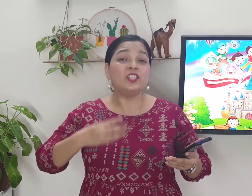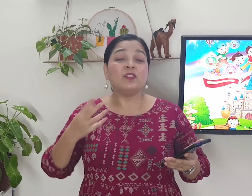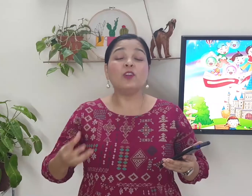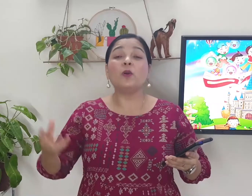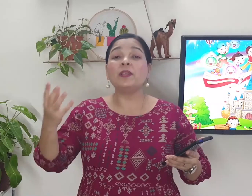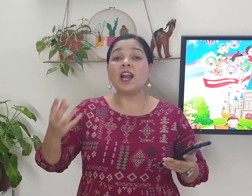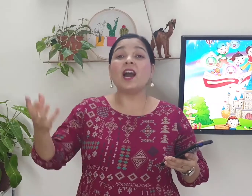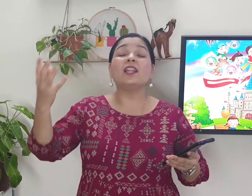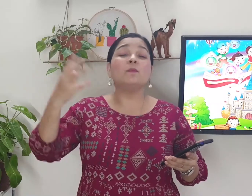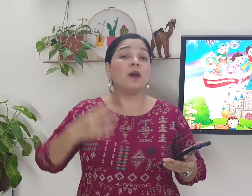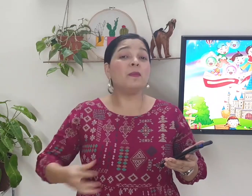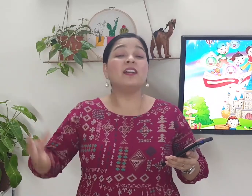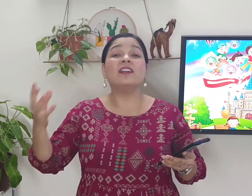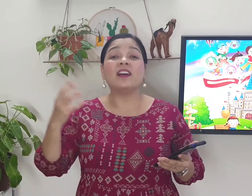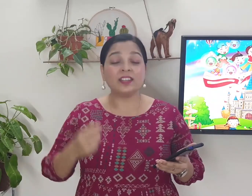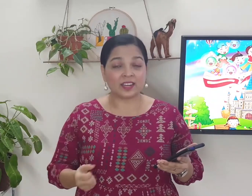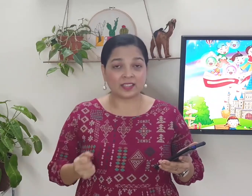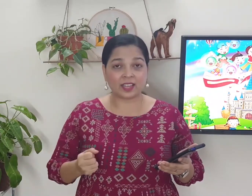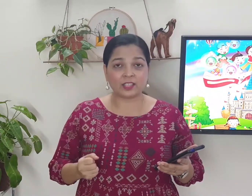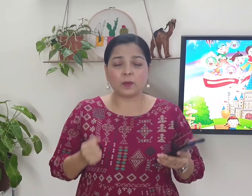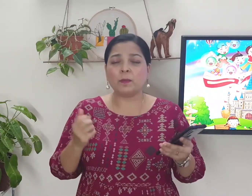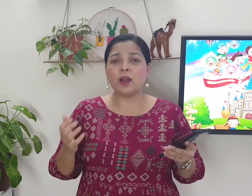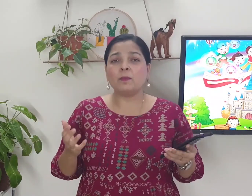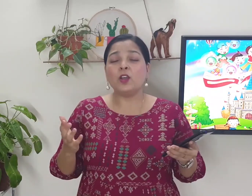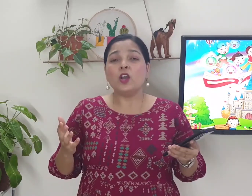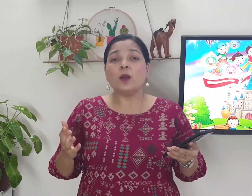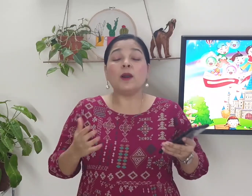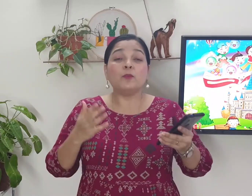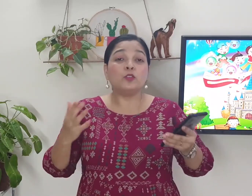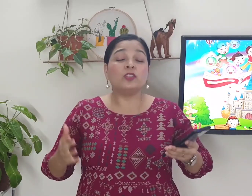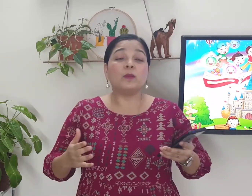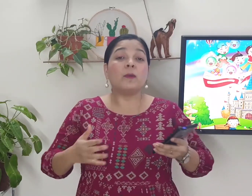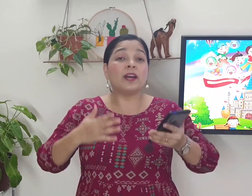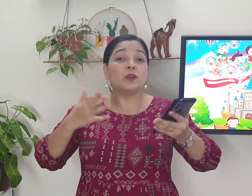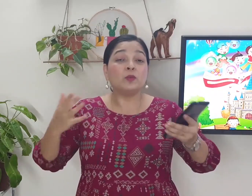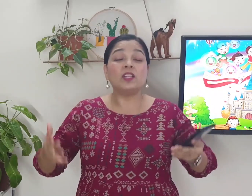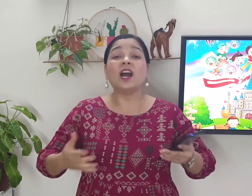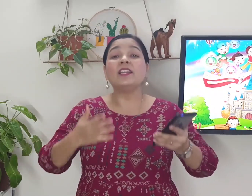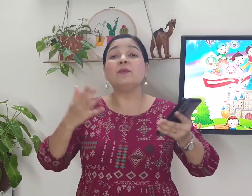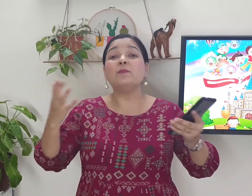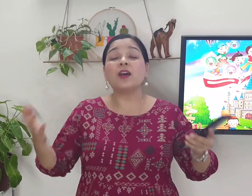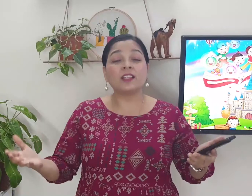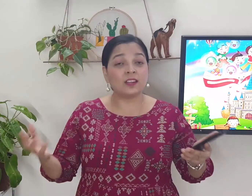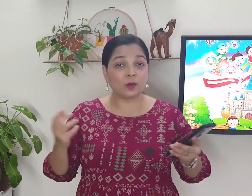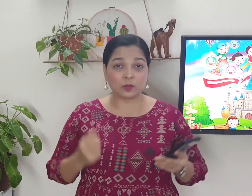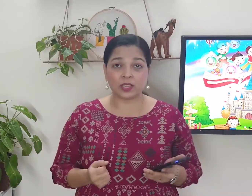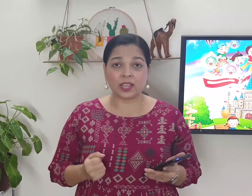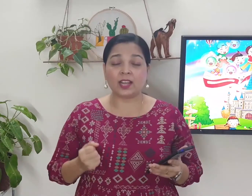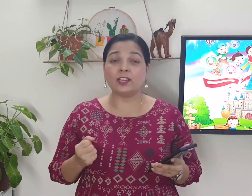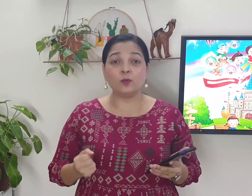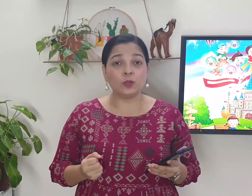आपण अनंत जीवनेचा आत्मा ग्रहण करतो, आपण तारणेची प्रार्थना